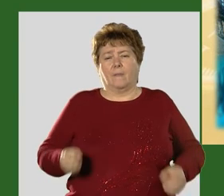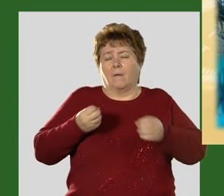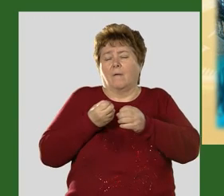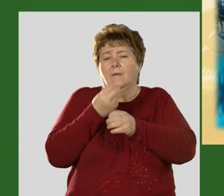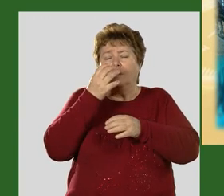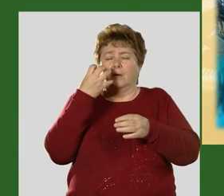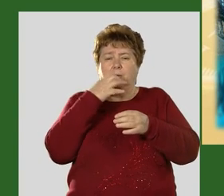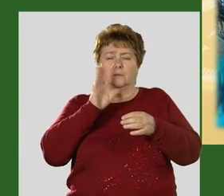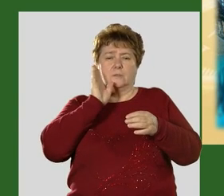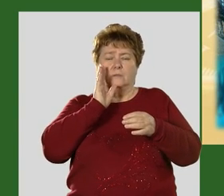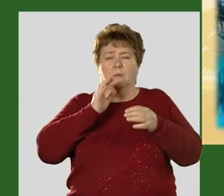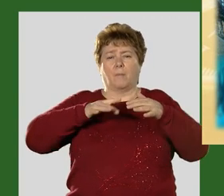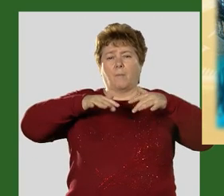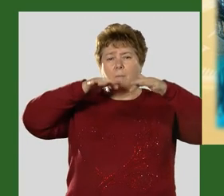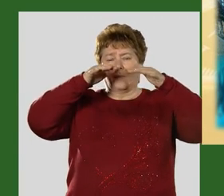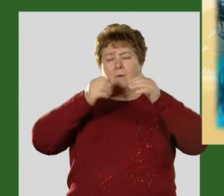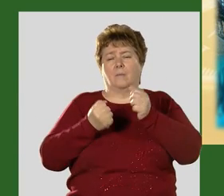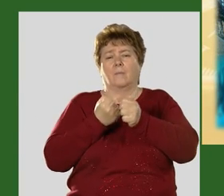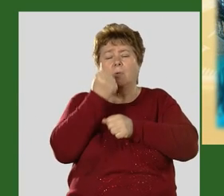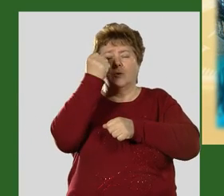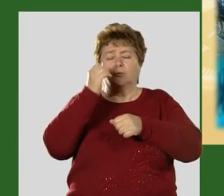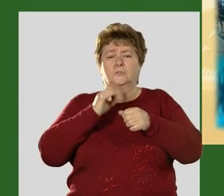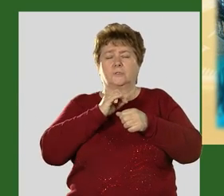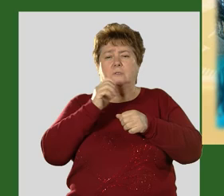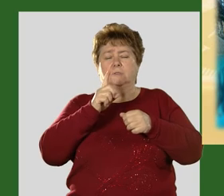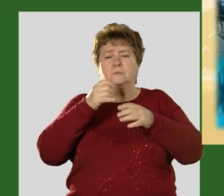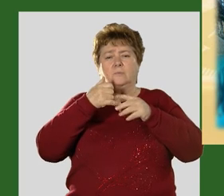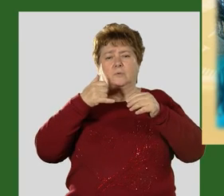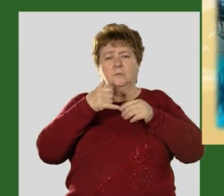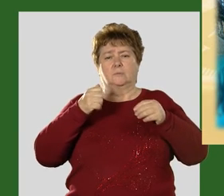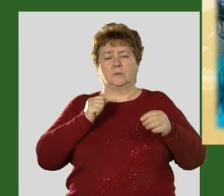Фонтан горячей воды и пара, бьющий из-под земли.